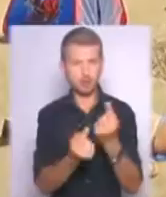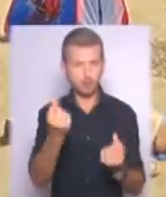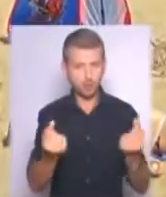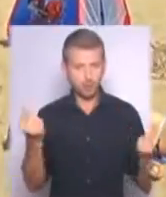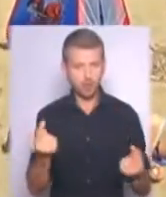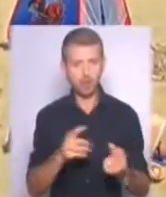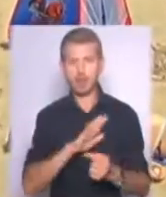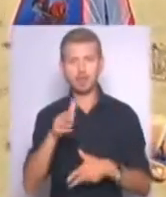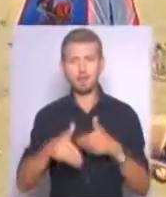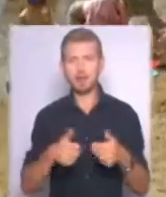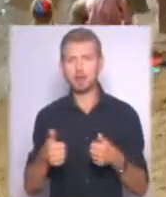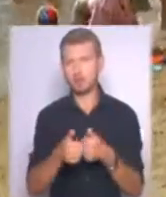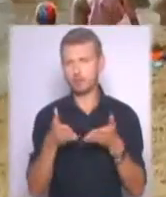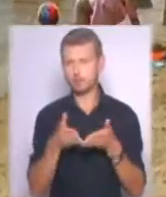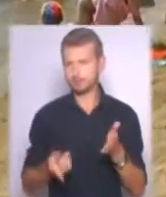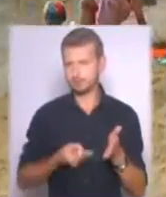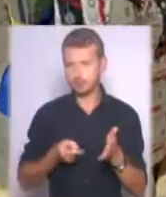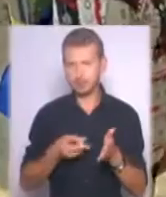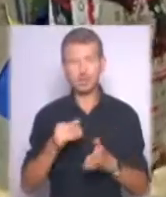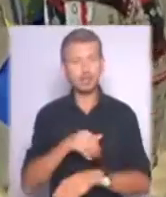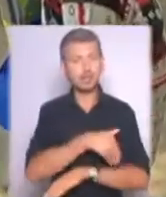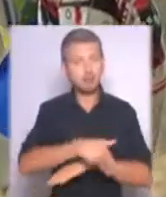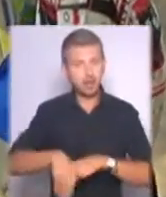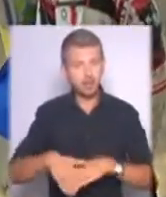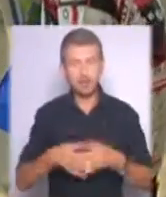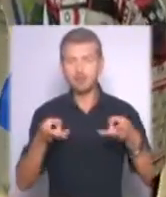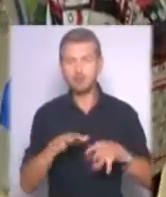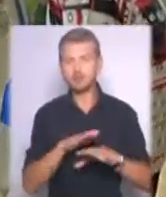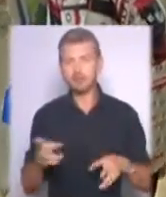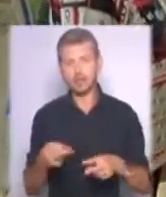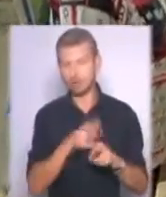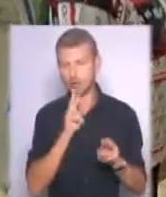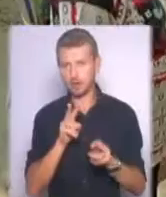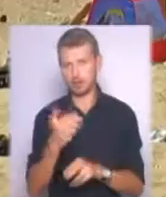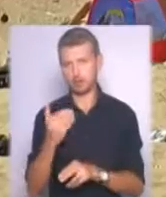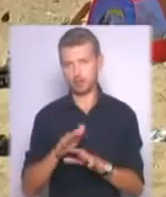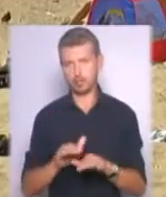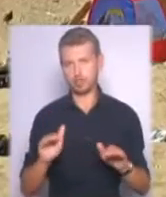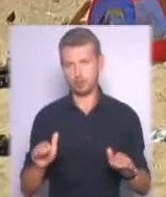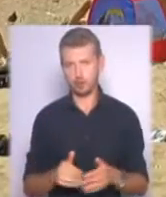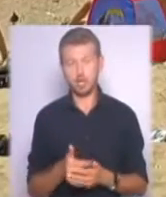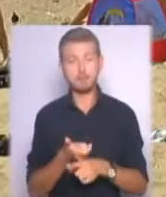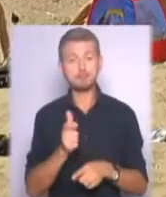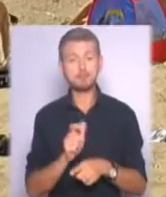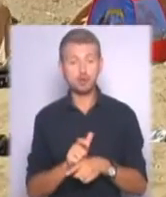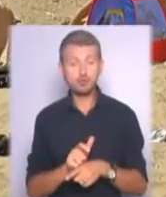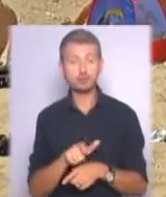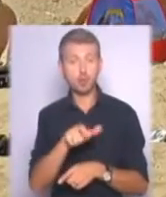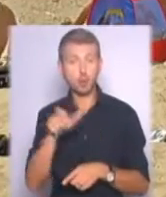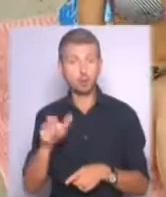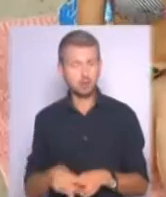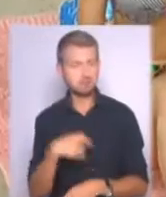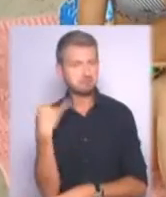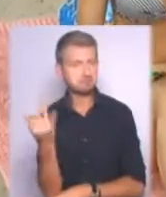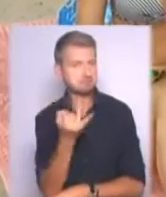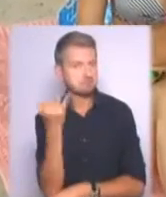плавати возле плавзасобів. Та на березі. Не залишайте без нагляду ваших діток. Більшість пляжників виявляють інтерес. І